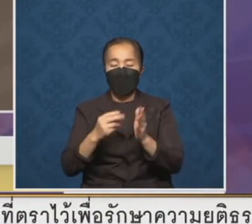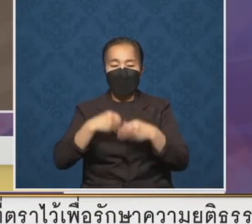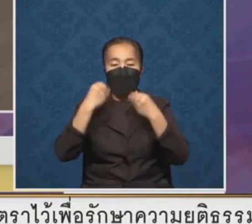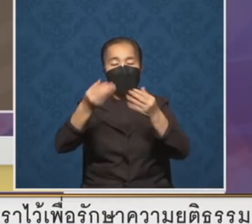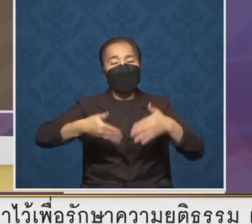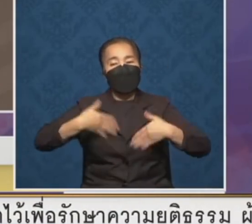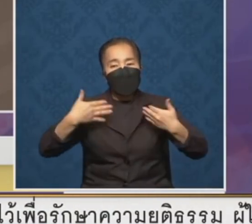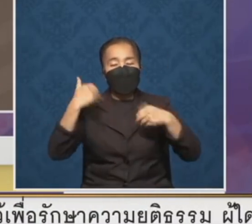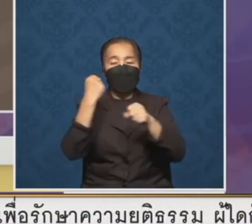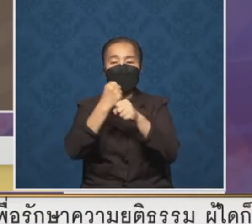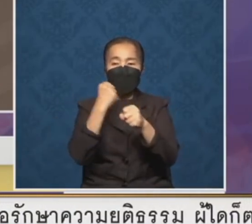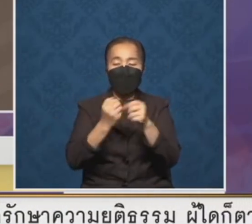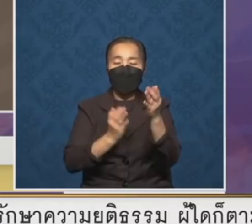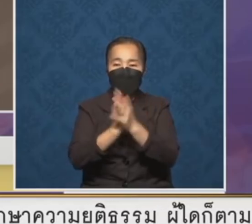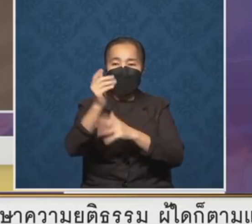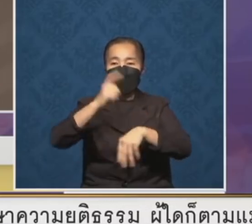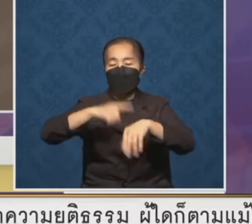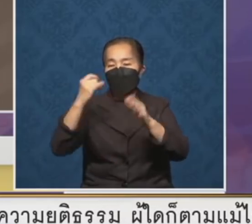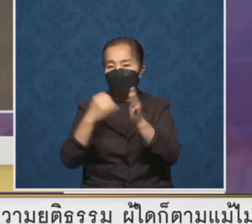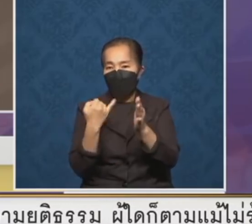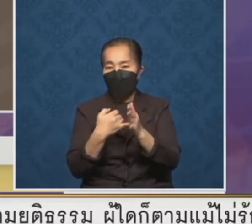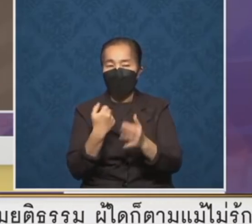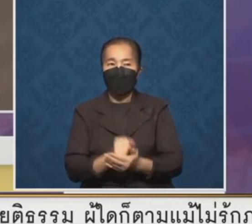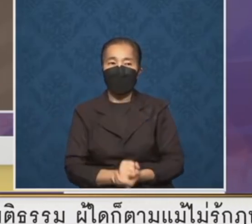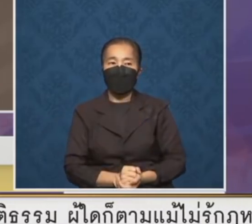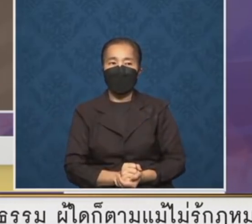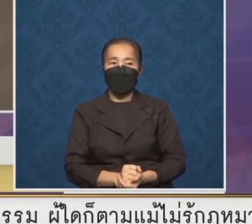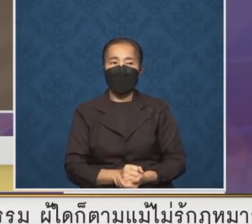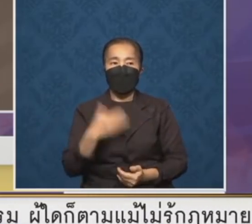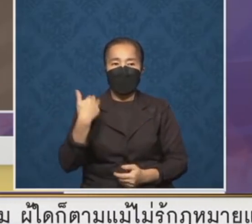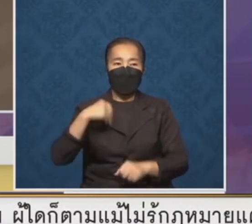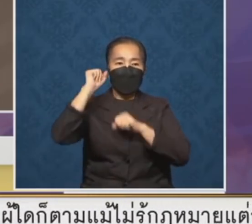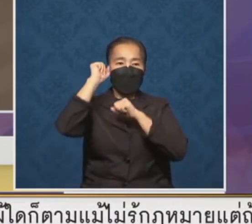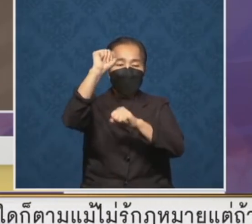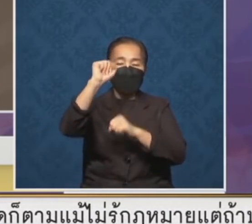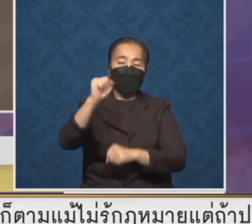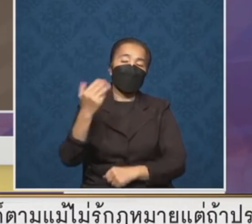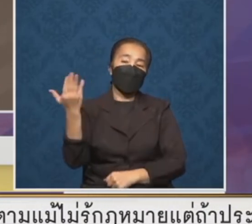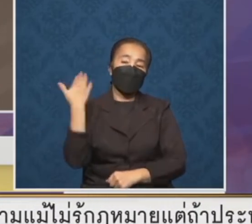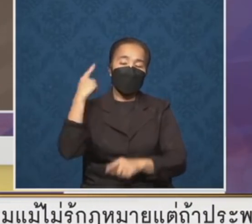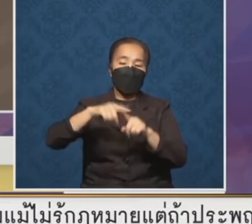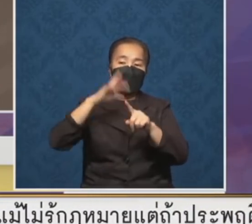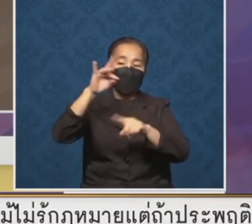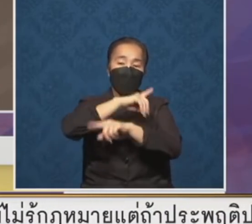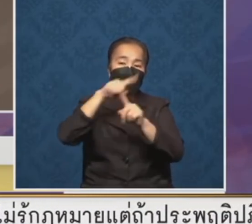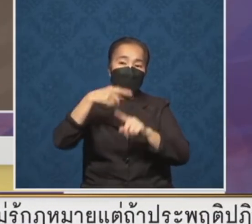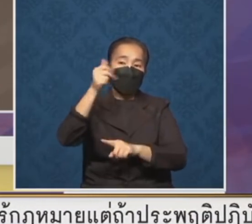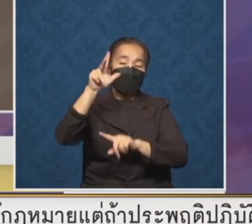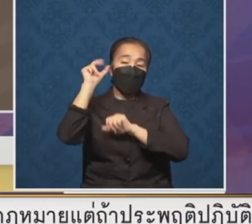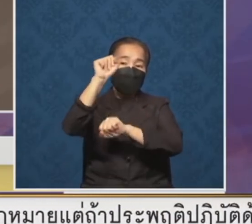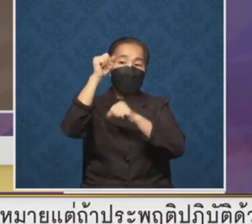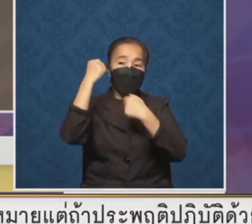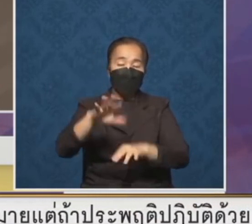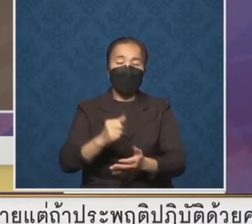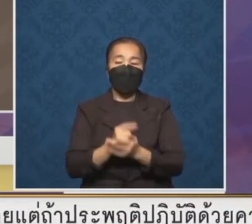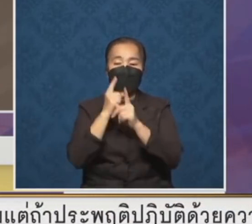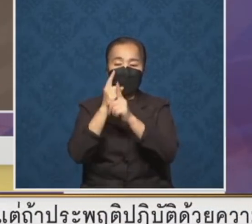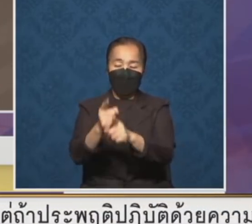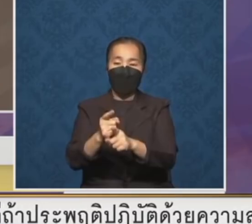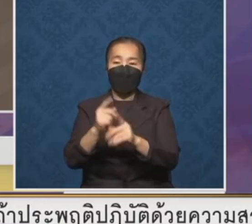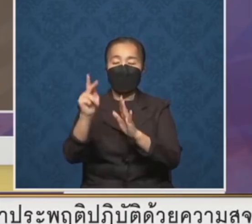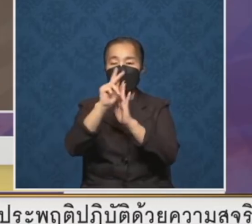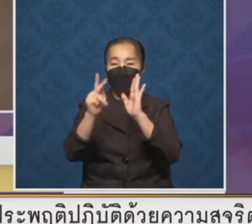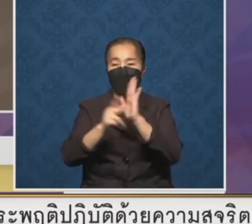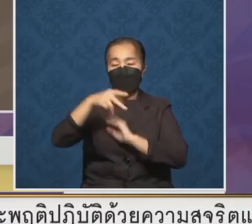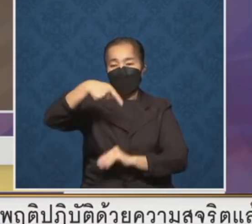ติงานของเจ้าหน้าที่แต่ประกาศเมื่อ13สิงหาที่ผ่านมาครับออกโดยอ้างอิงตามมาตรา26ของพรบค